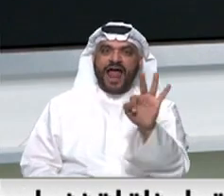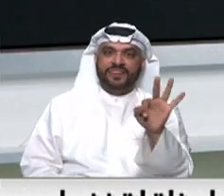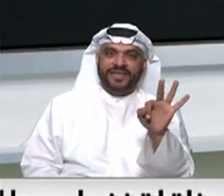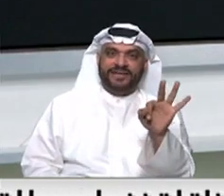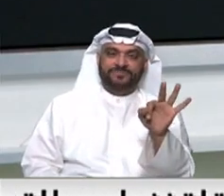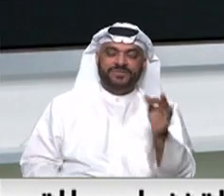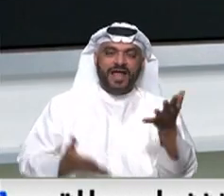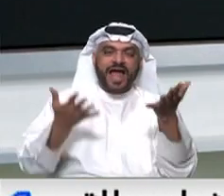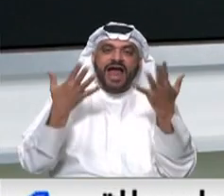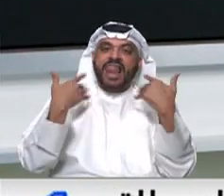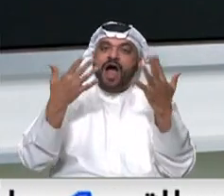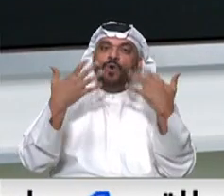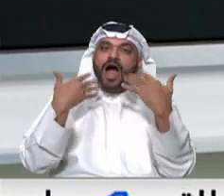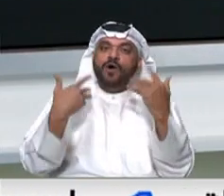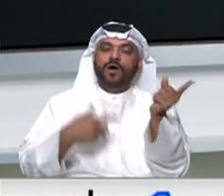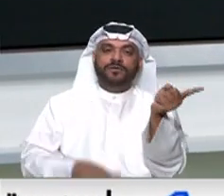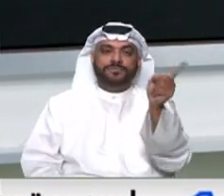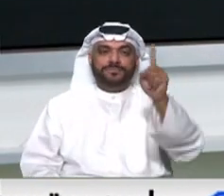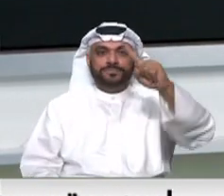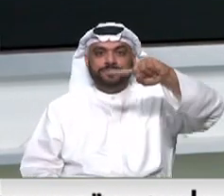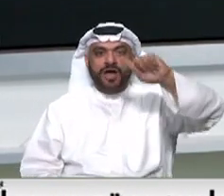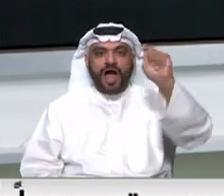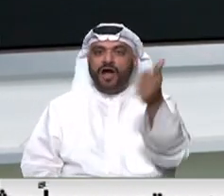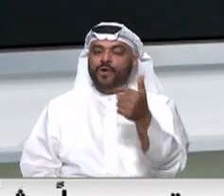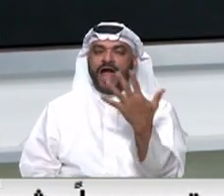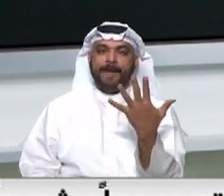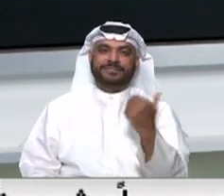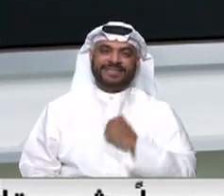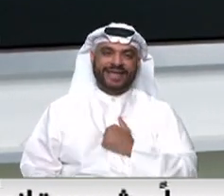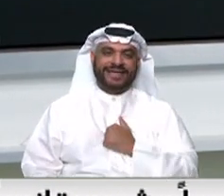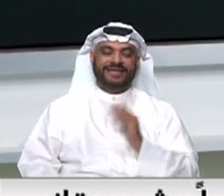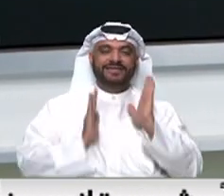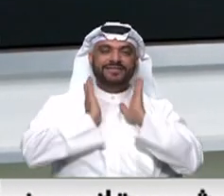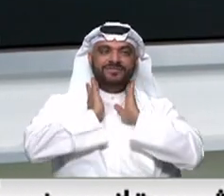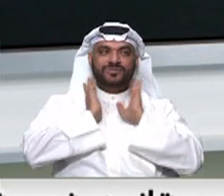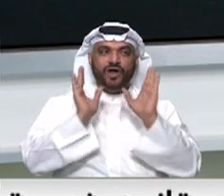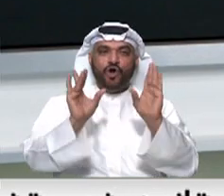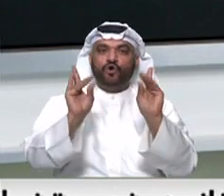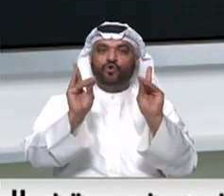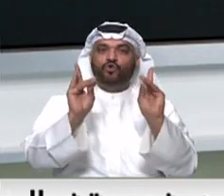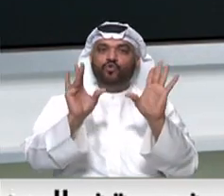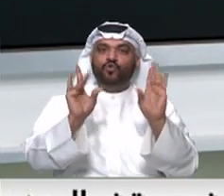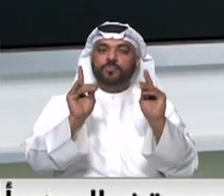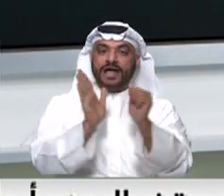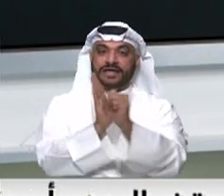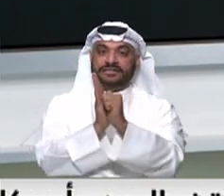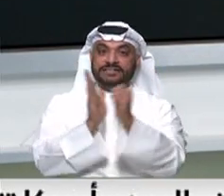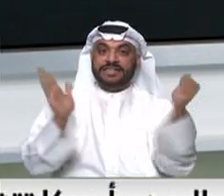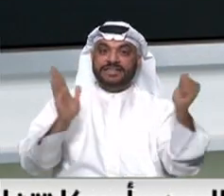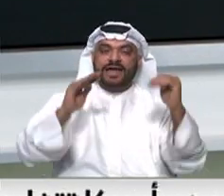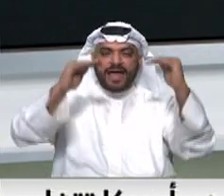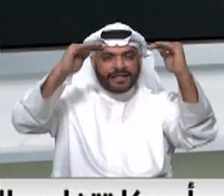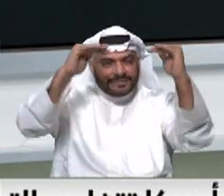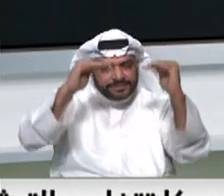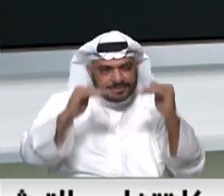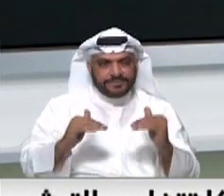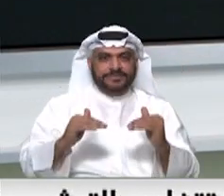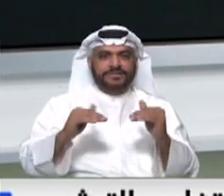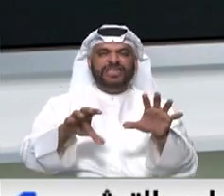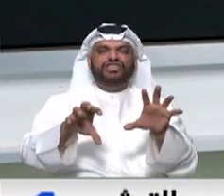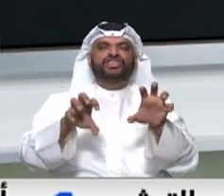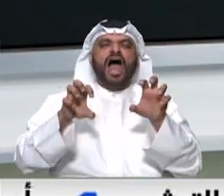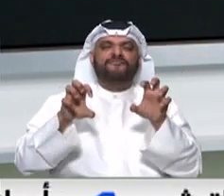سرعتها خمسه كيلو متر ساعه درجه الحراره الحاليه 38 درجه مئويه لاحظ الرطوبه النسبيه متدنيه اجواء النجافه